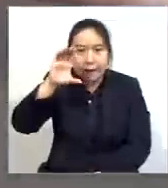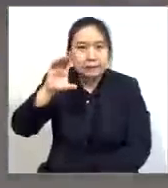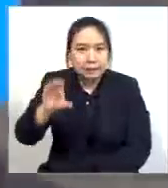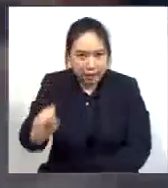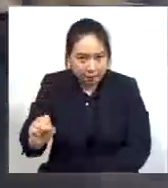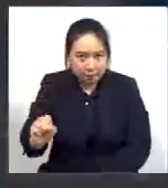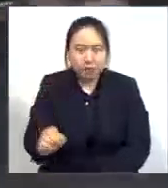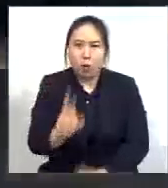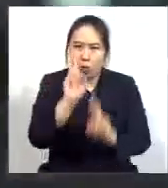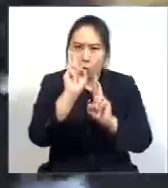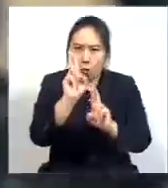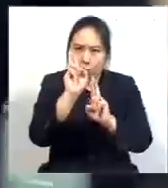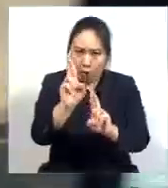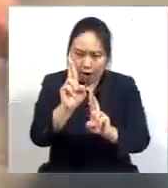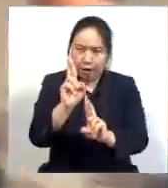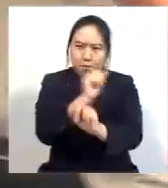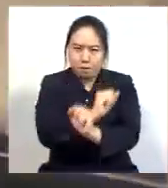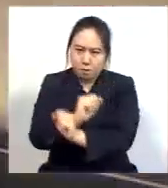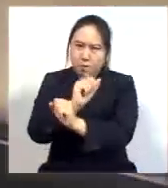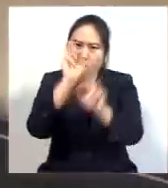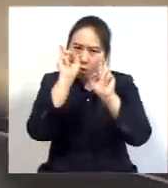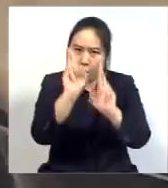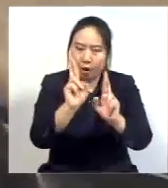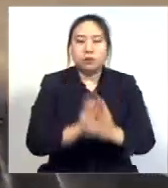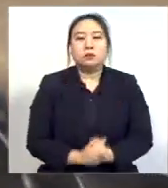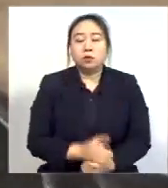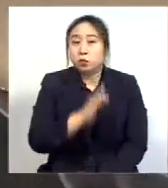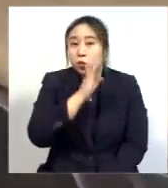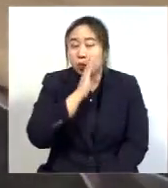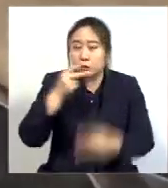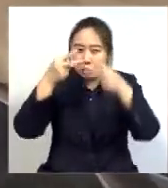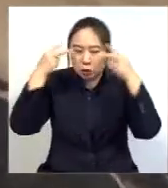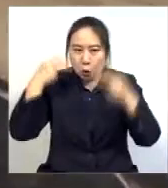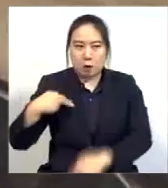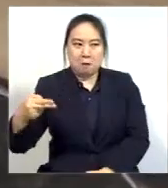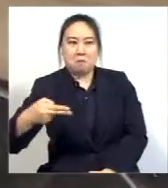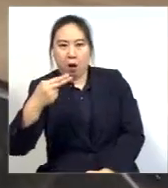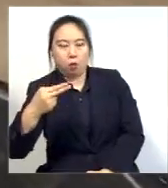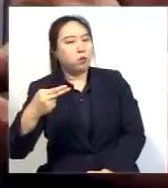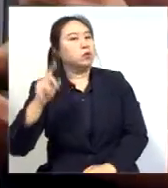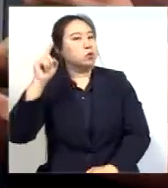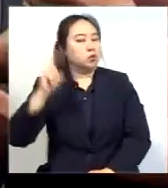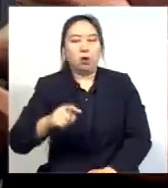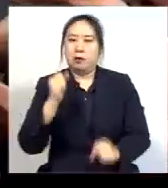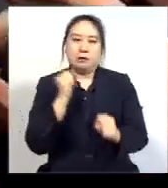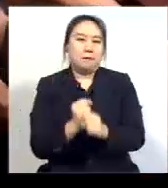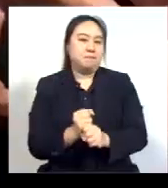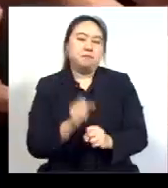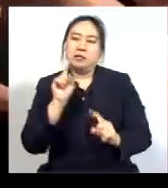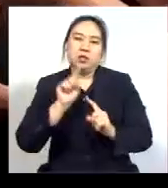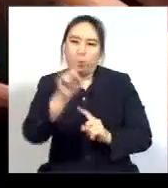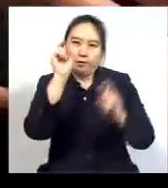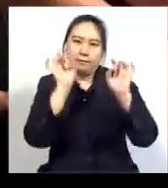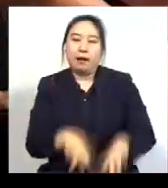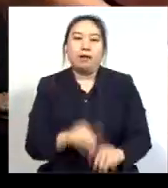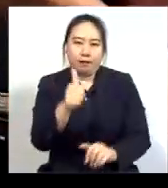นร้ายเนี่ยใช้ความระมัดระวังมากเป็นพิเศษถ้าหากคนร้ายคิดต่อสู้ก็ต้องใช้มาตรการขั้นเด็ดขาดนะคะ